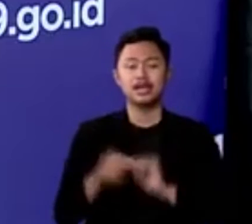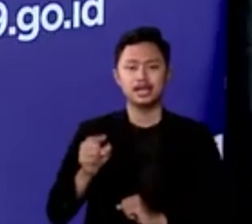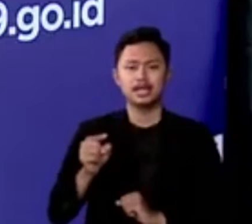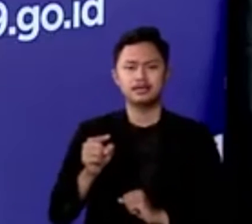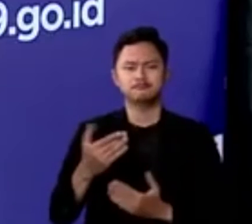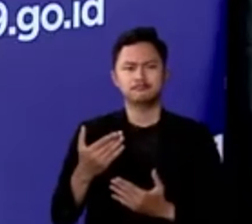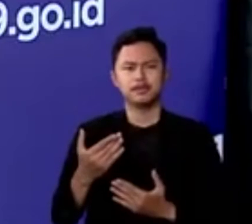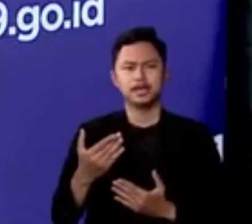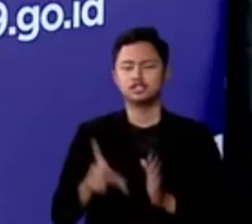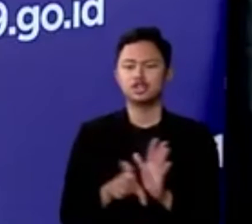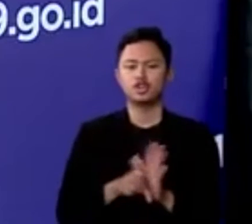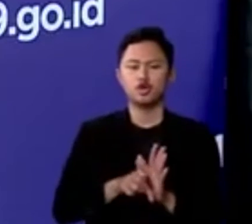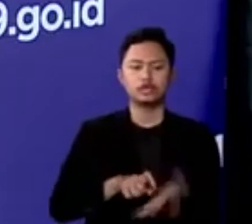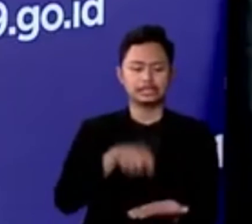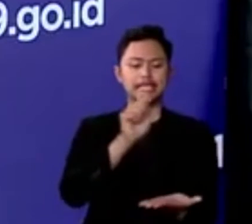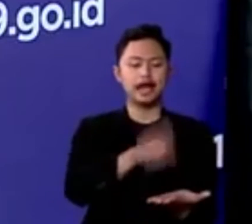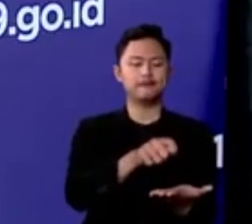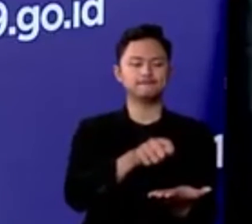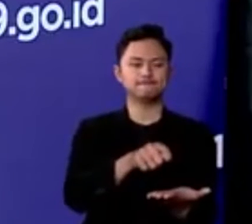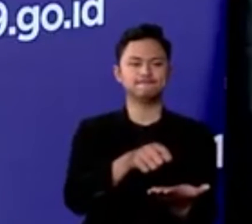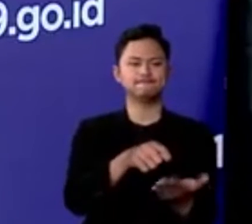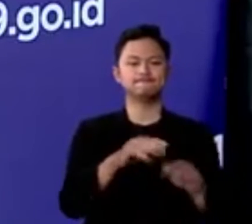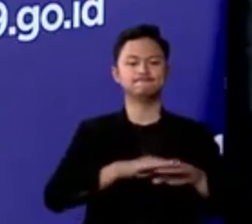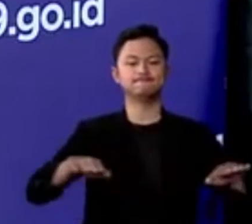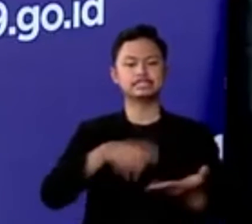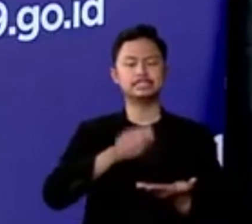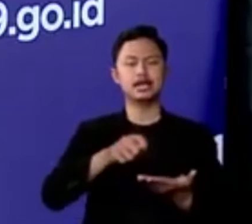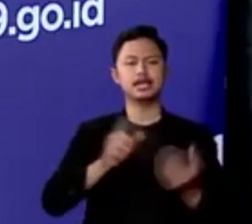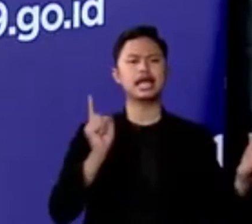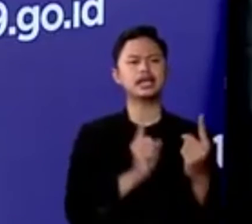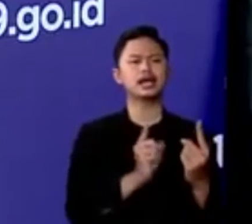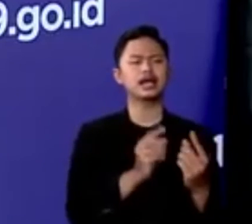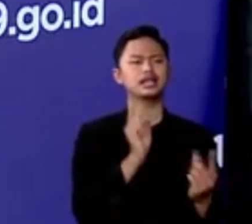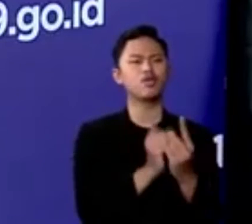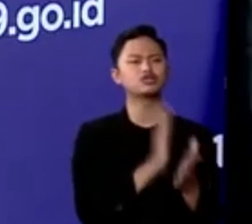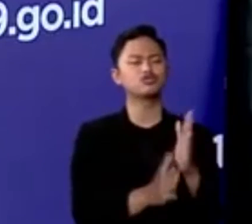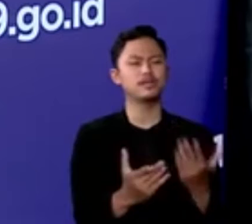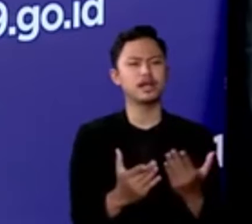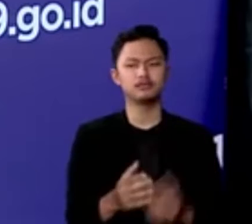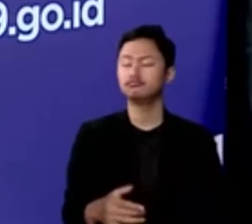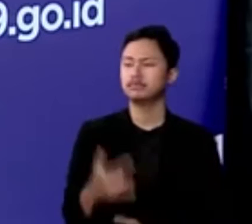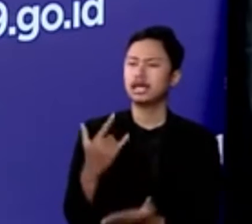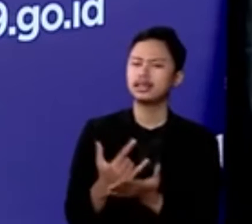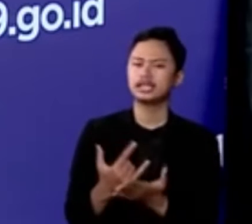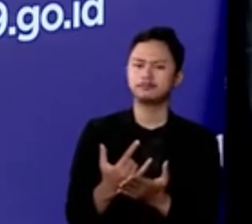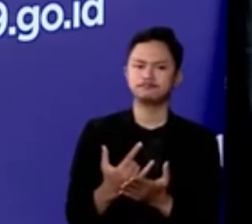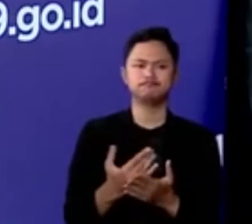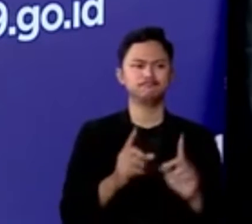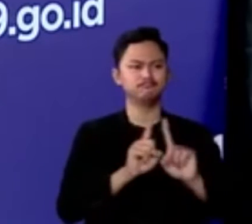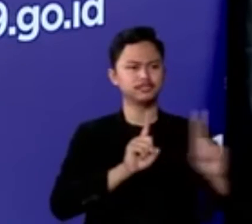Toto kesehatannya kalau harus hadir di persidangan itu bagaimana ya tetep sih kita harus jaga jarak gitu ya